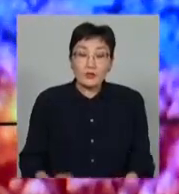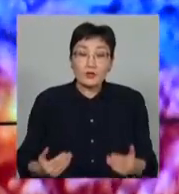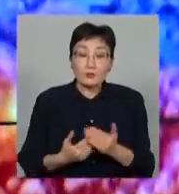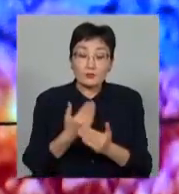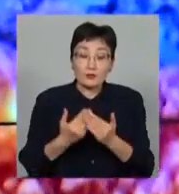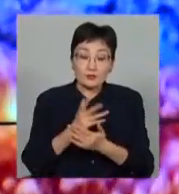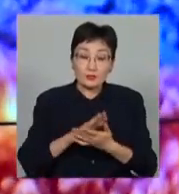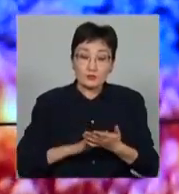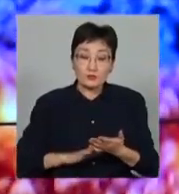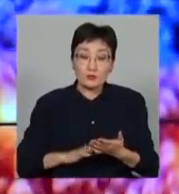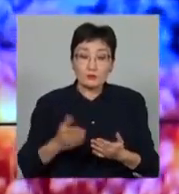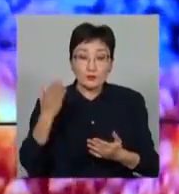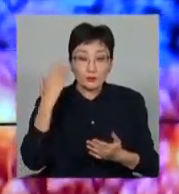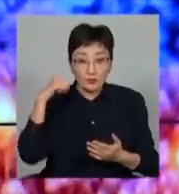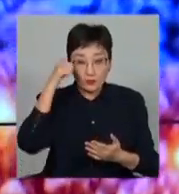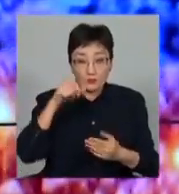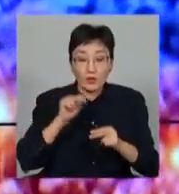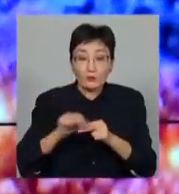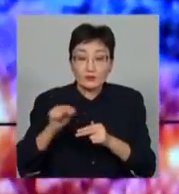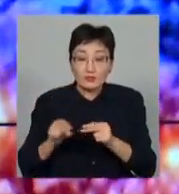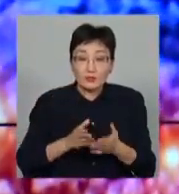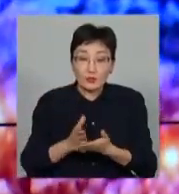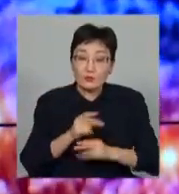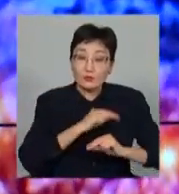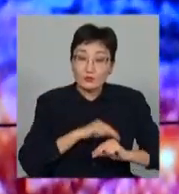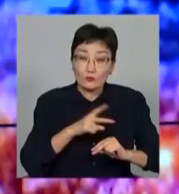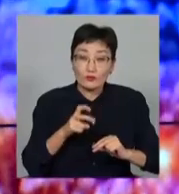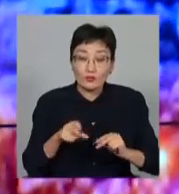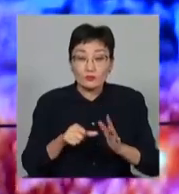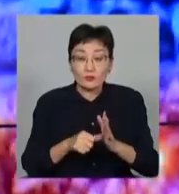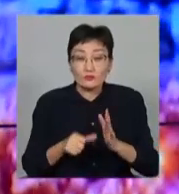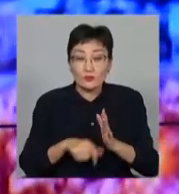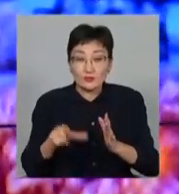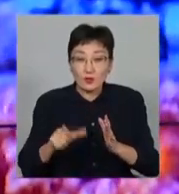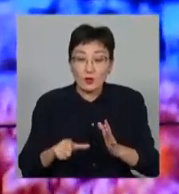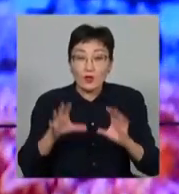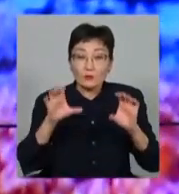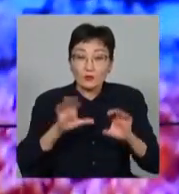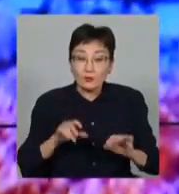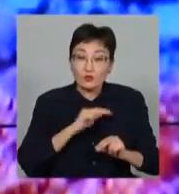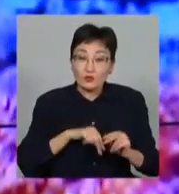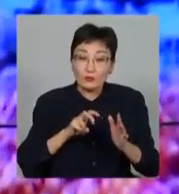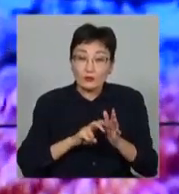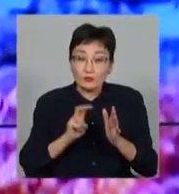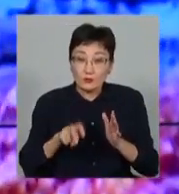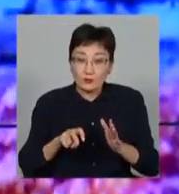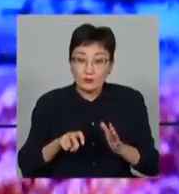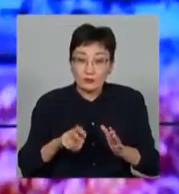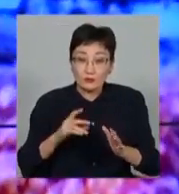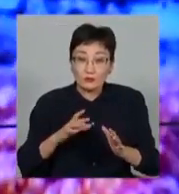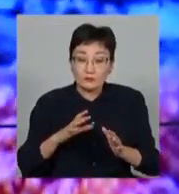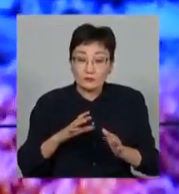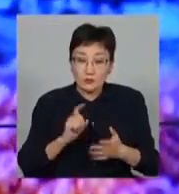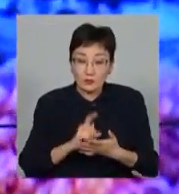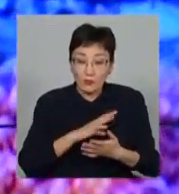Хабарымызда жалғастырамыз. Былтыр білім беру саласында қызмет ететін 260 адам заңсыз жұмыстан шығарыла жаздаған. Ал биыл